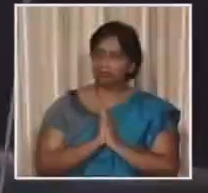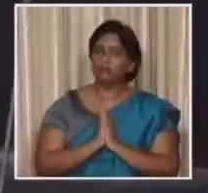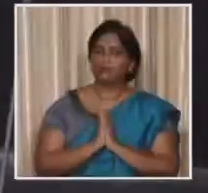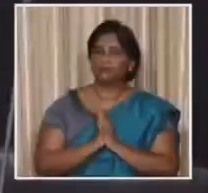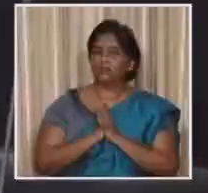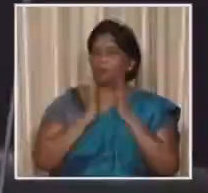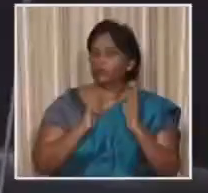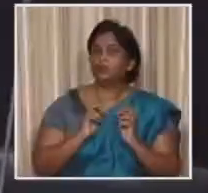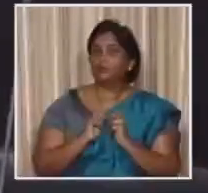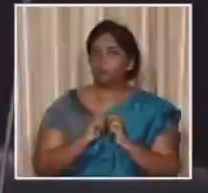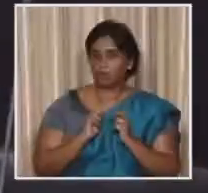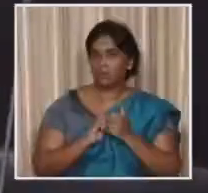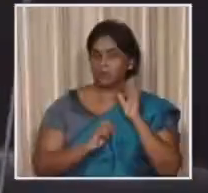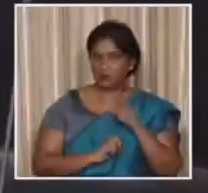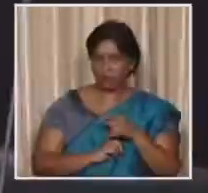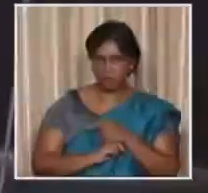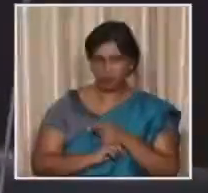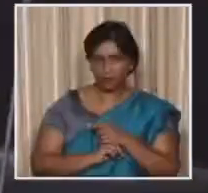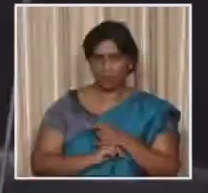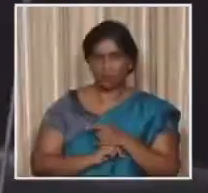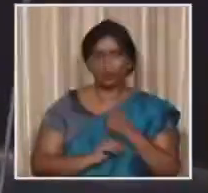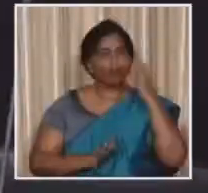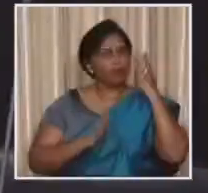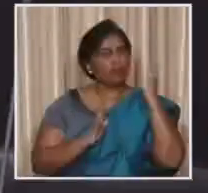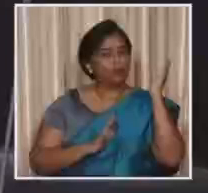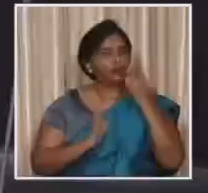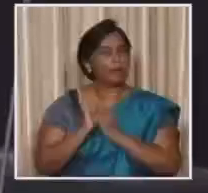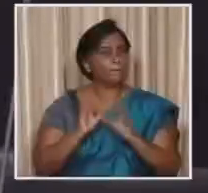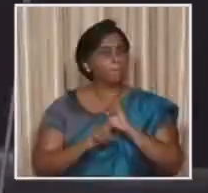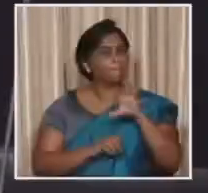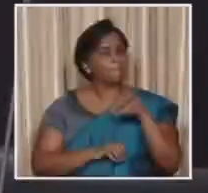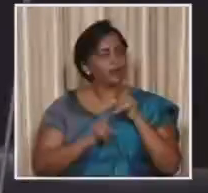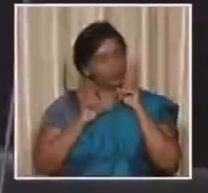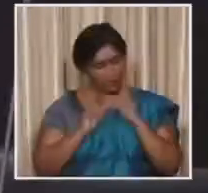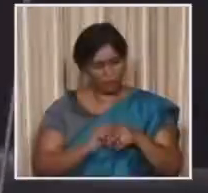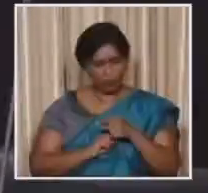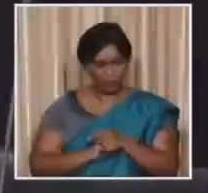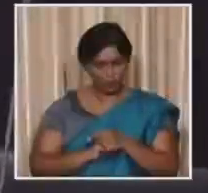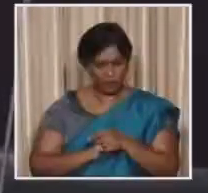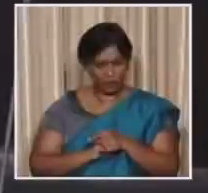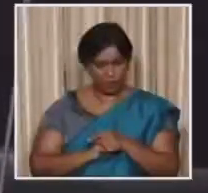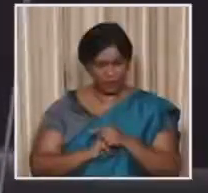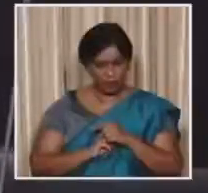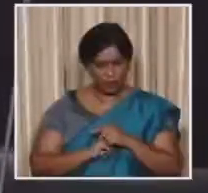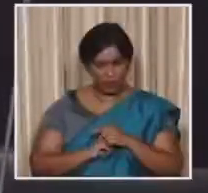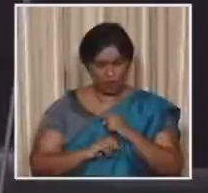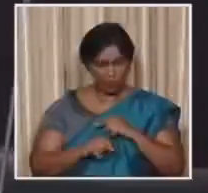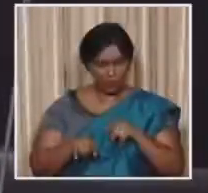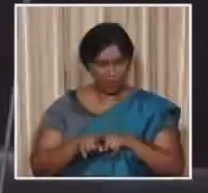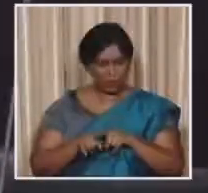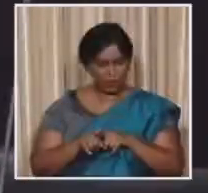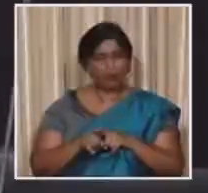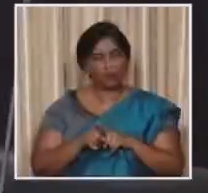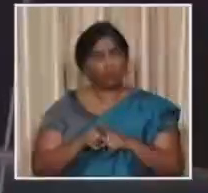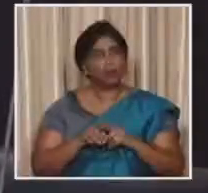ඉතා හානිදායක බලපෑම් ඇති වෙලා තියෙනවා ලෝකෙම මාධ්‍ය භාවිතය එකයි සිද්ධ වෙලා තියෙන ඒ නිසා සමාජ මාධ්‍ය හා